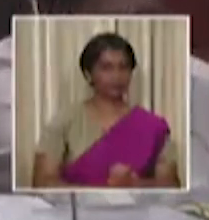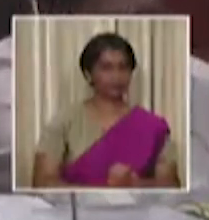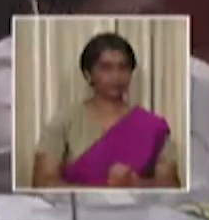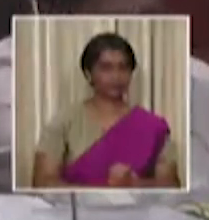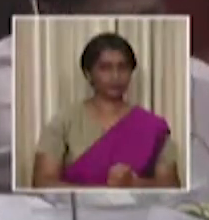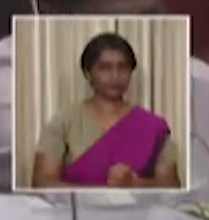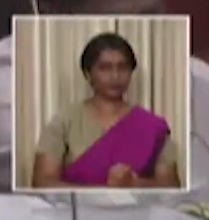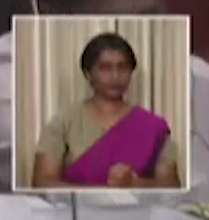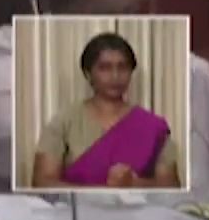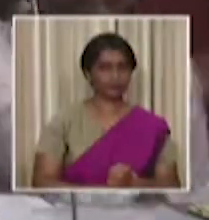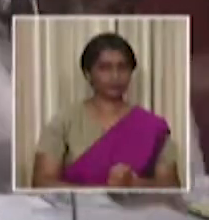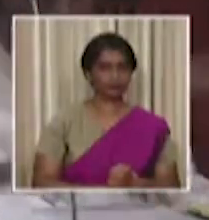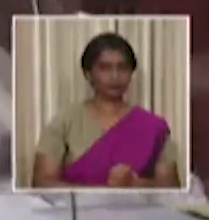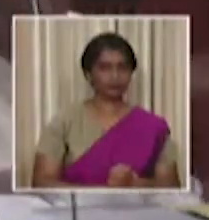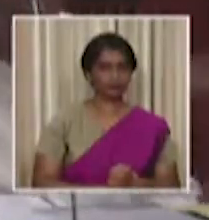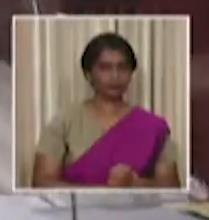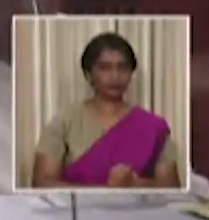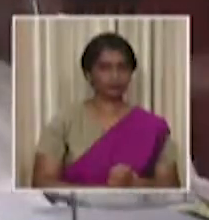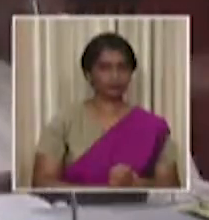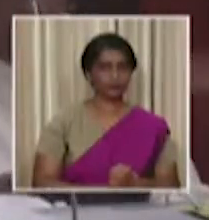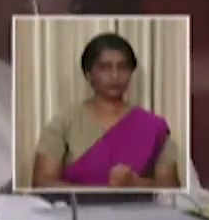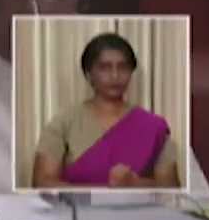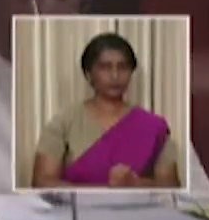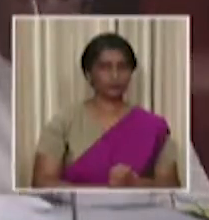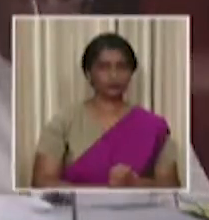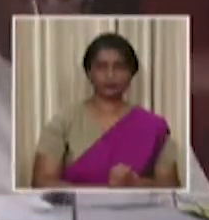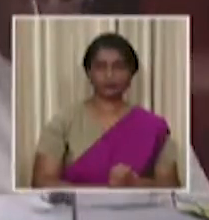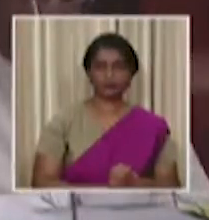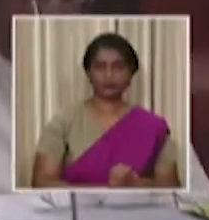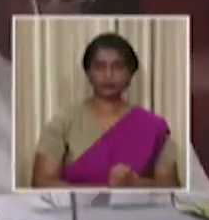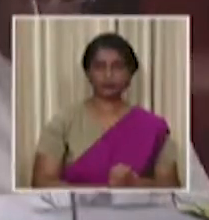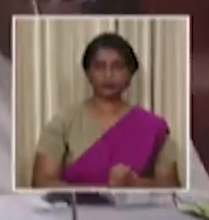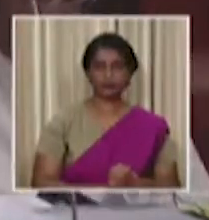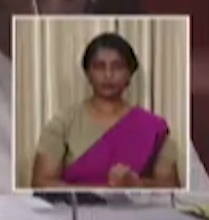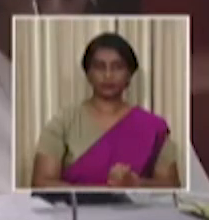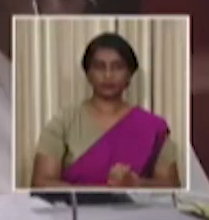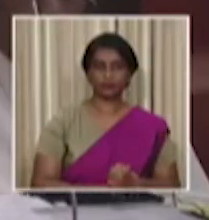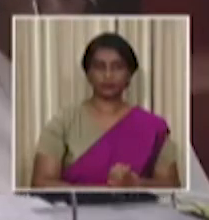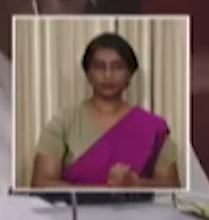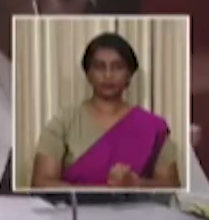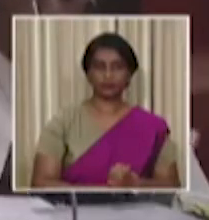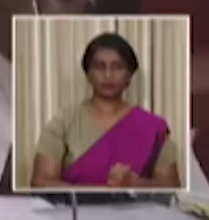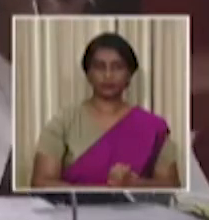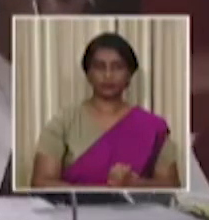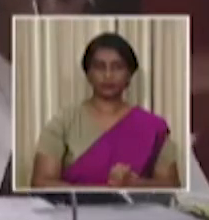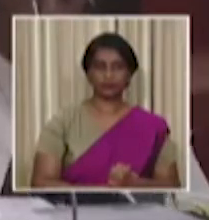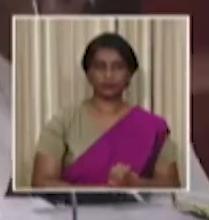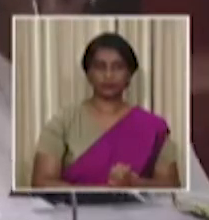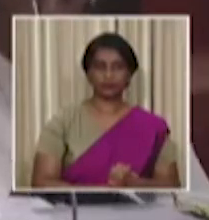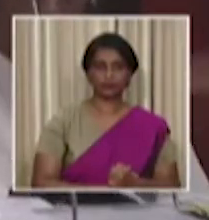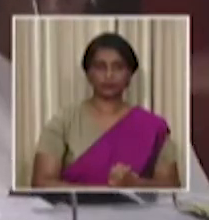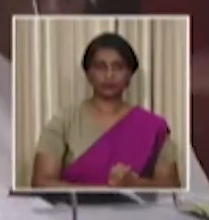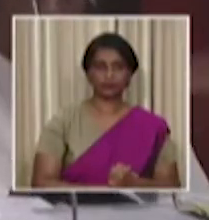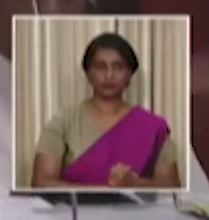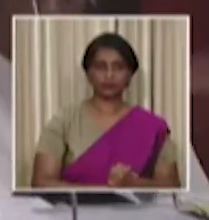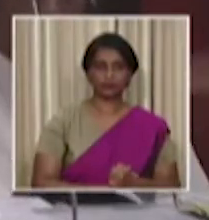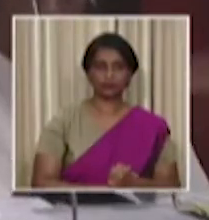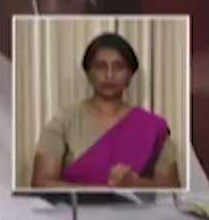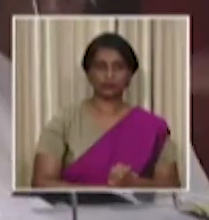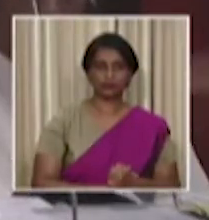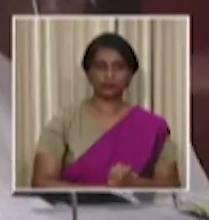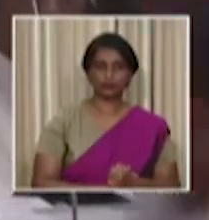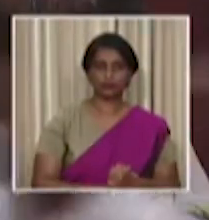විපක්ෂයේ දෙපැත්තම යෝජනා අපි යෝජනා කිරුවේ ඔබතුමා බලන්න කොහොමද අපි යෝජනා කිරුවේ එතකොට